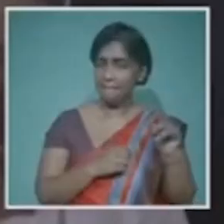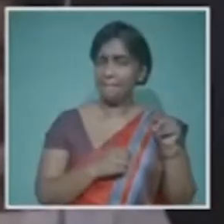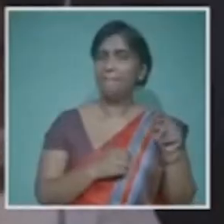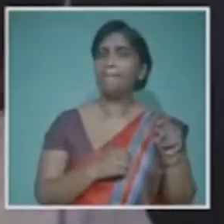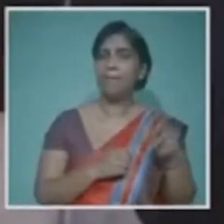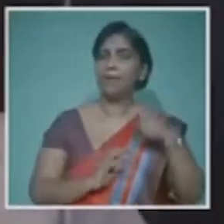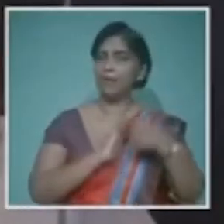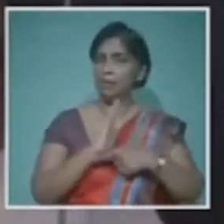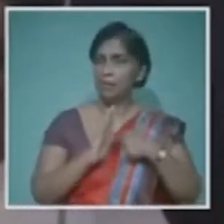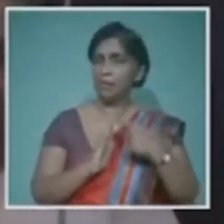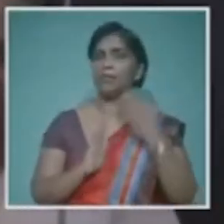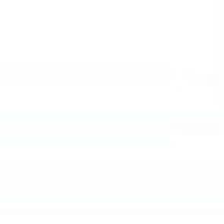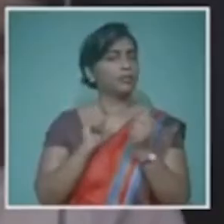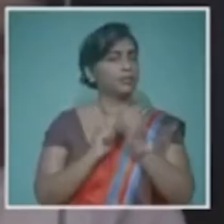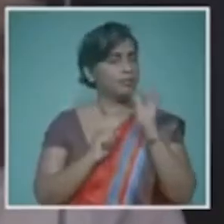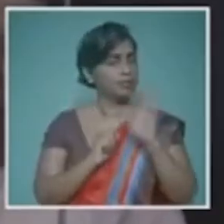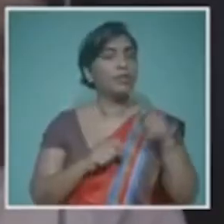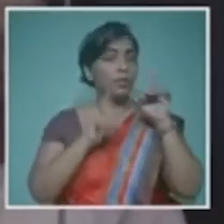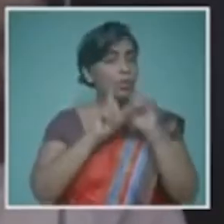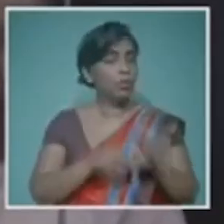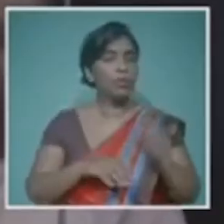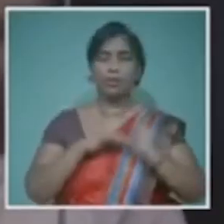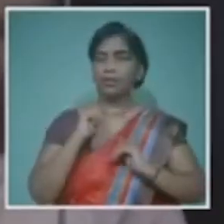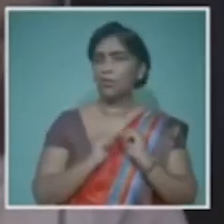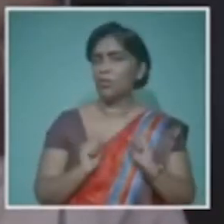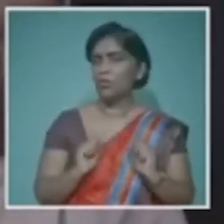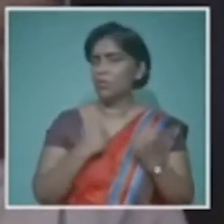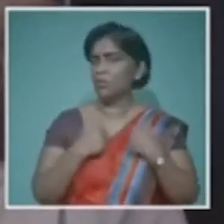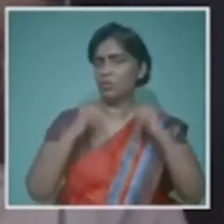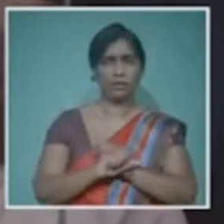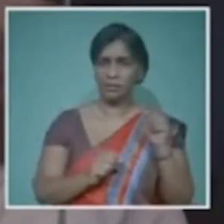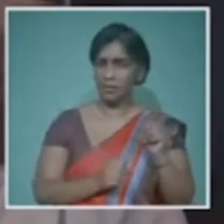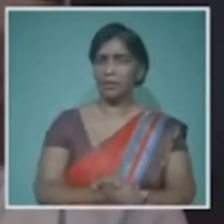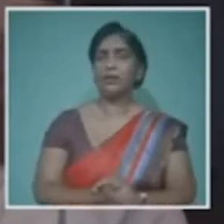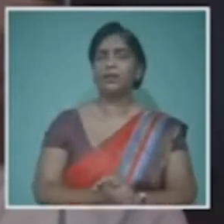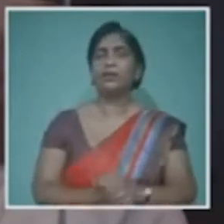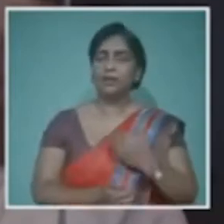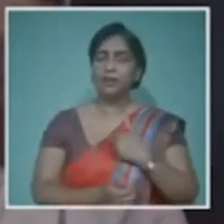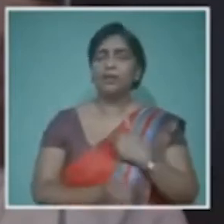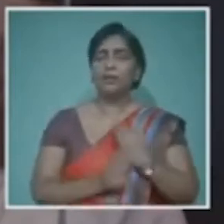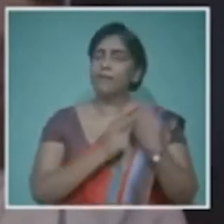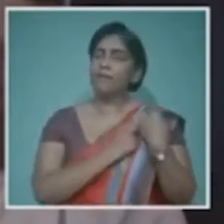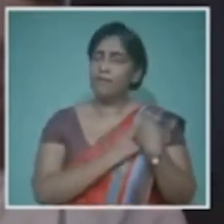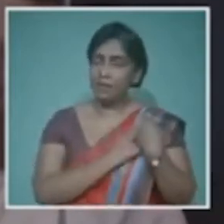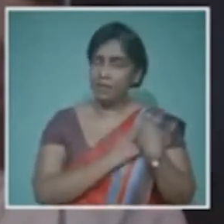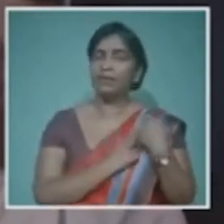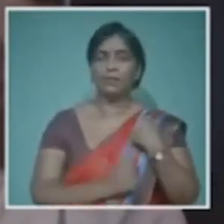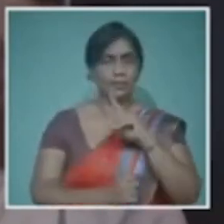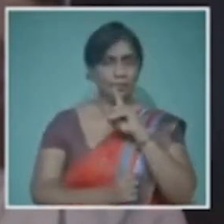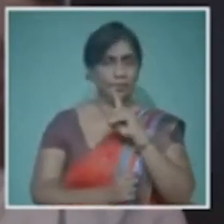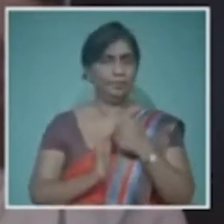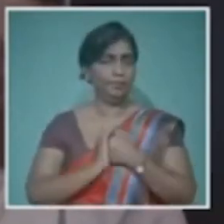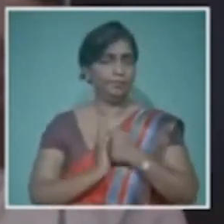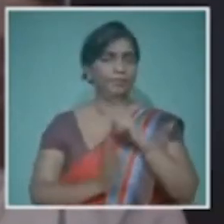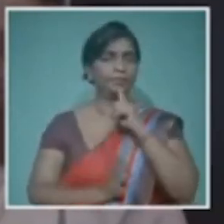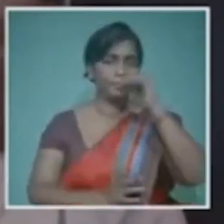කියලා මේ රටේ තියෙන වාතාවරණය අනුව එවැනි ප්‍රයත්නයක් කිසිසේත් සාර්ථක වෙන්නේ නැහැ. මම ඉතාමත් වගකීමෙන් කියනවා ගරු